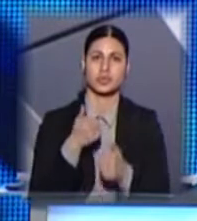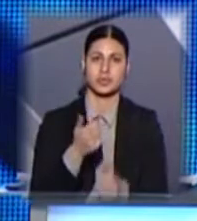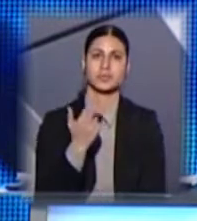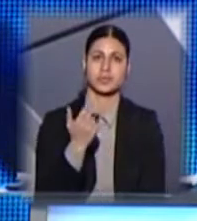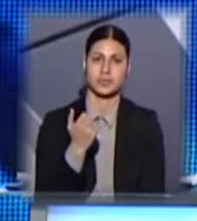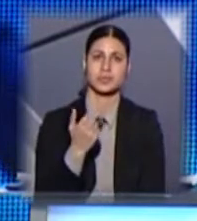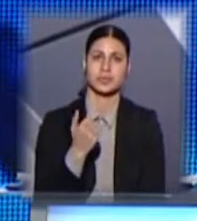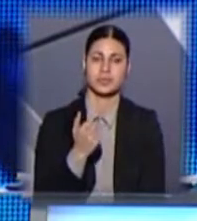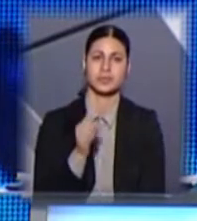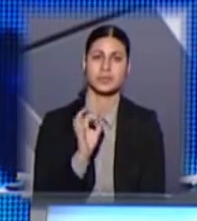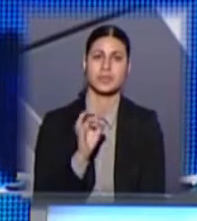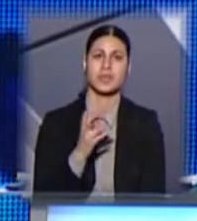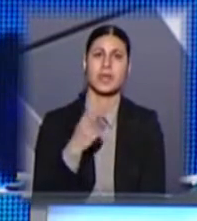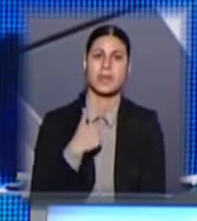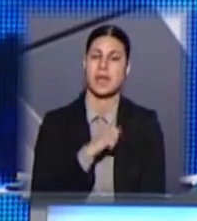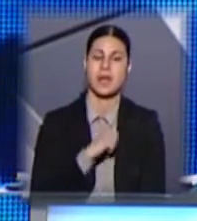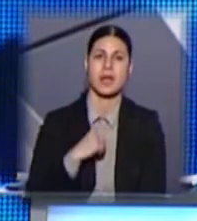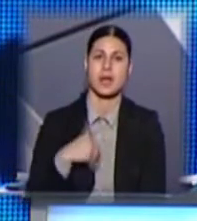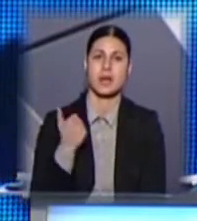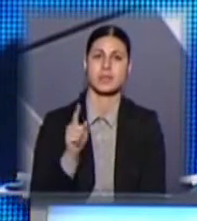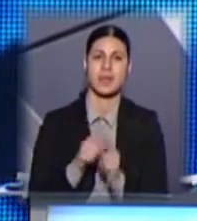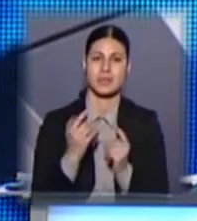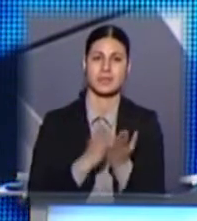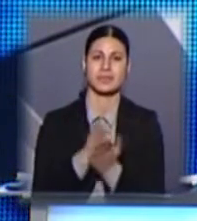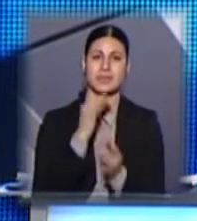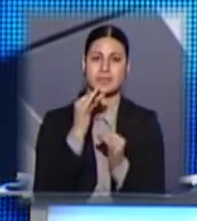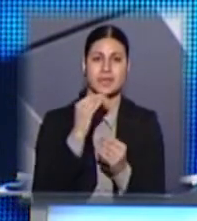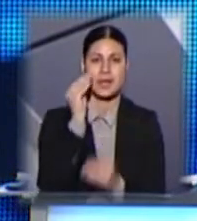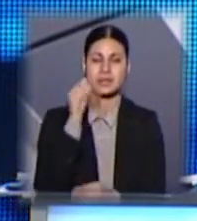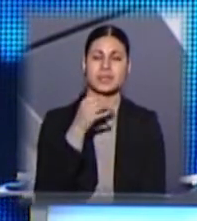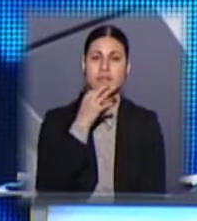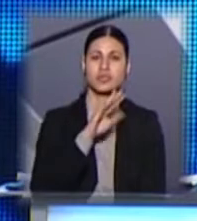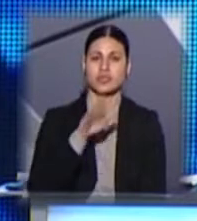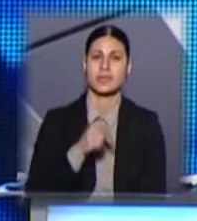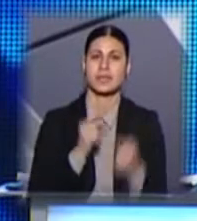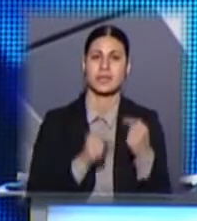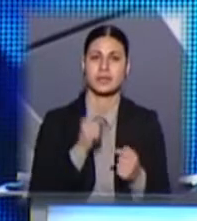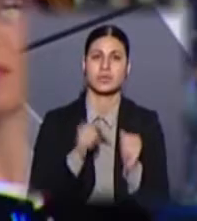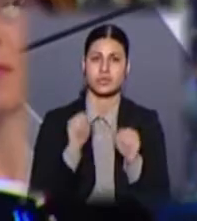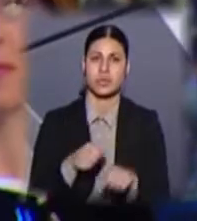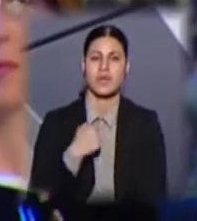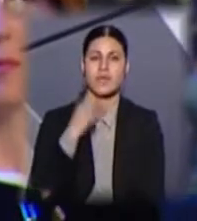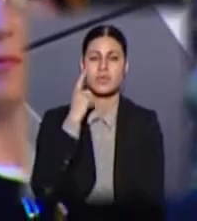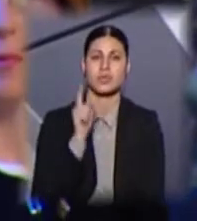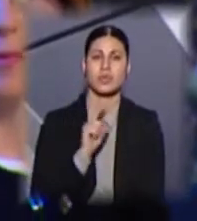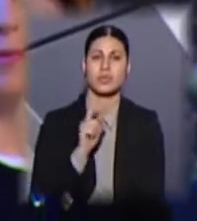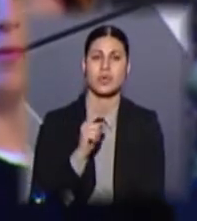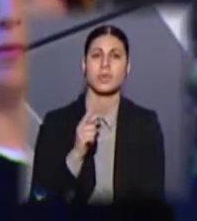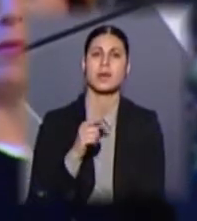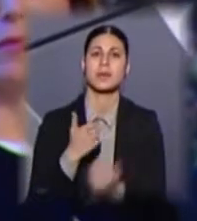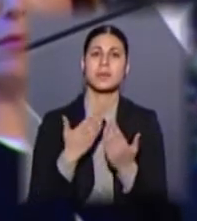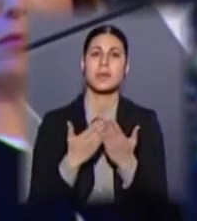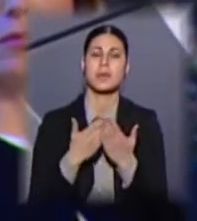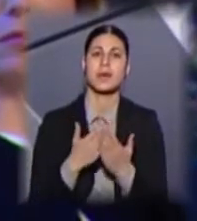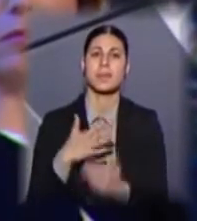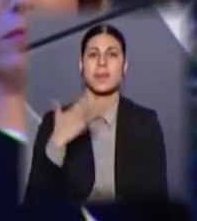კონკრეტული მოქალაქე. ეს გადავდოთ, მე არ მინდა ხო რა მიმართულებით წავიდე, ეს შეიძლება იყოს დებატების საგანი, მე მაინც ფიქრობ, რომ გააჩნია